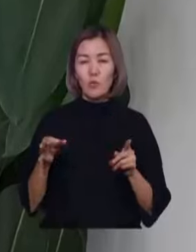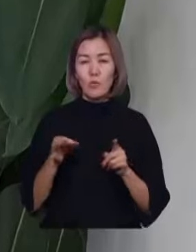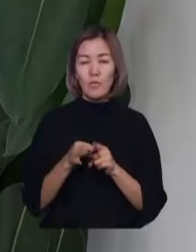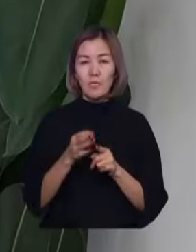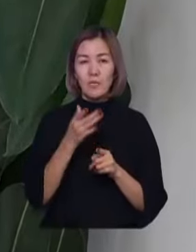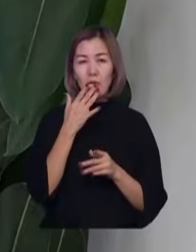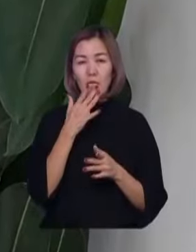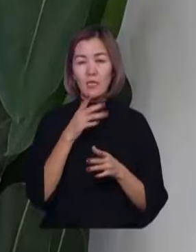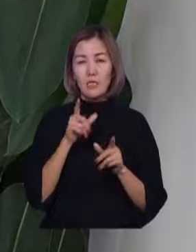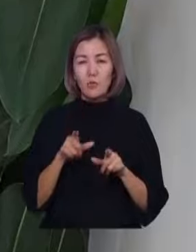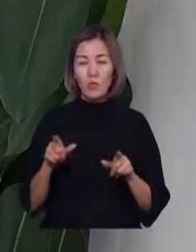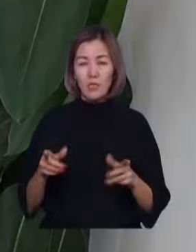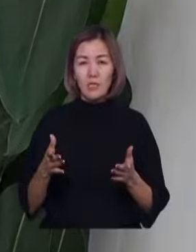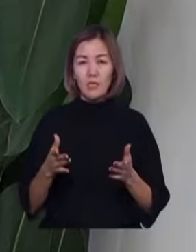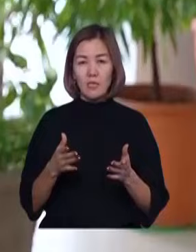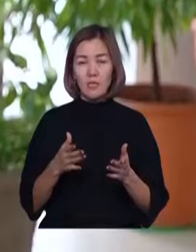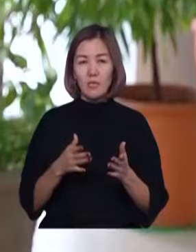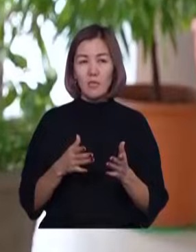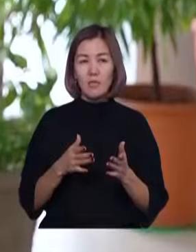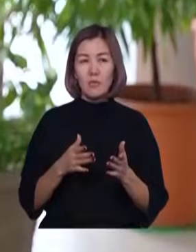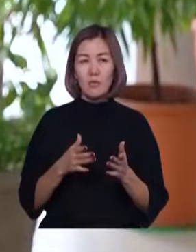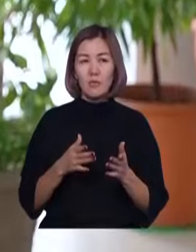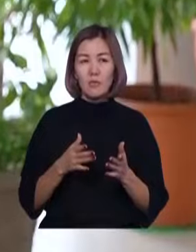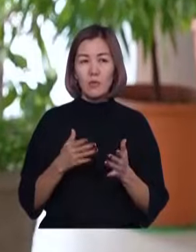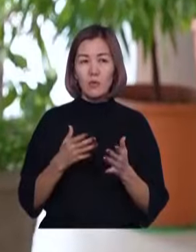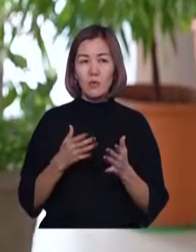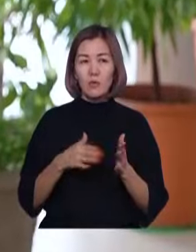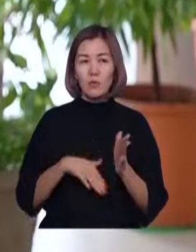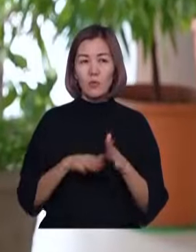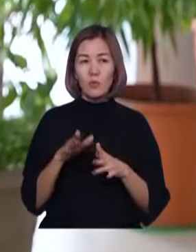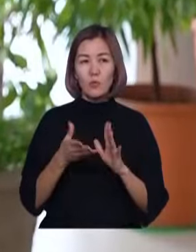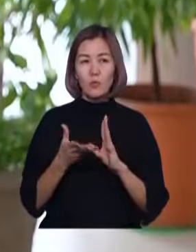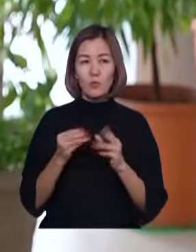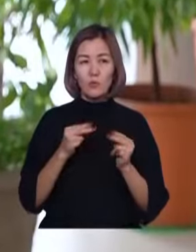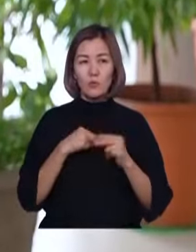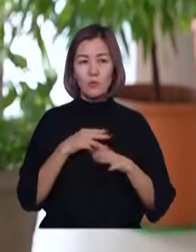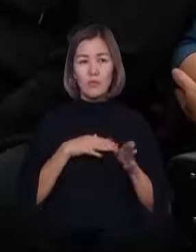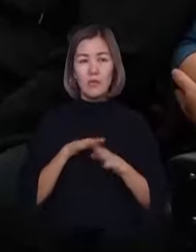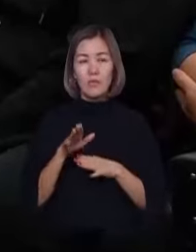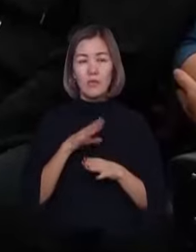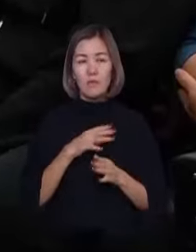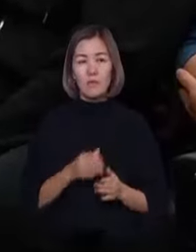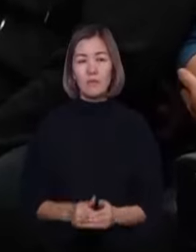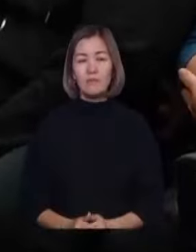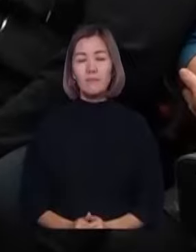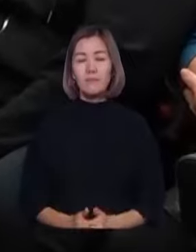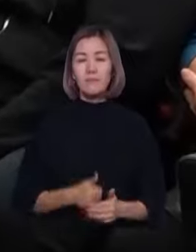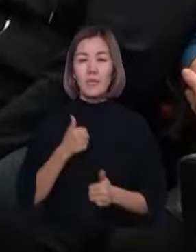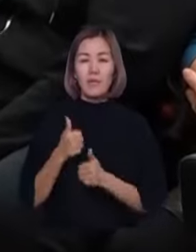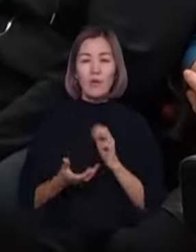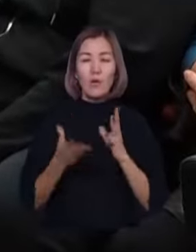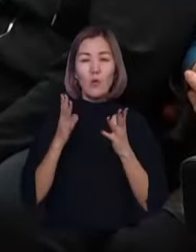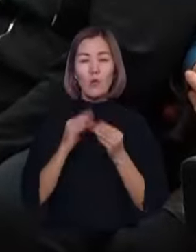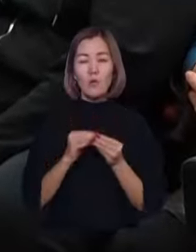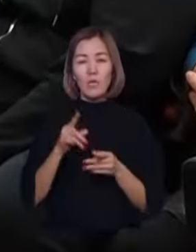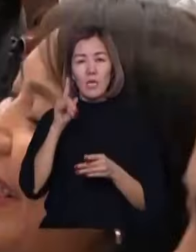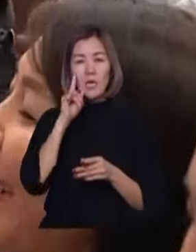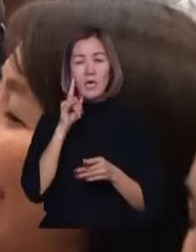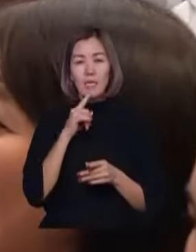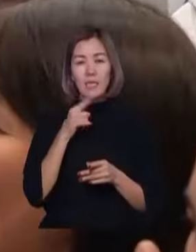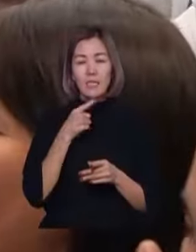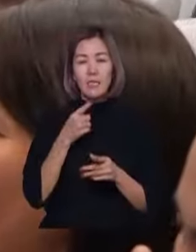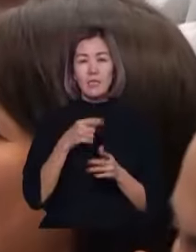этнос өкілдерінің жаңа мәртебесін көтеру мақсатында осындай жұмыстар жасалып жатыр. Байқау қорытындысы бойынша қазақ тілін